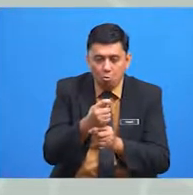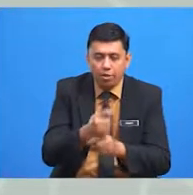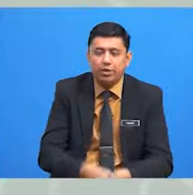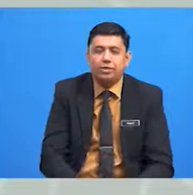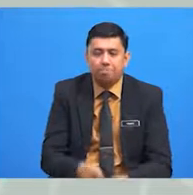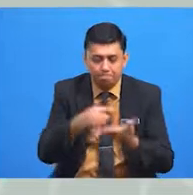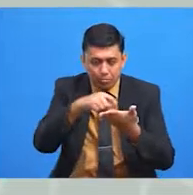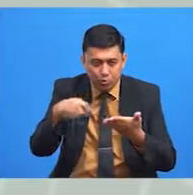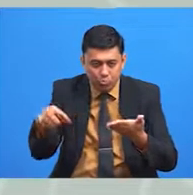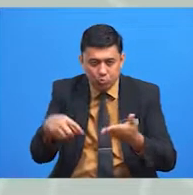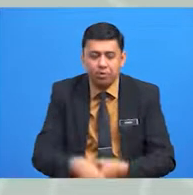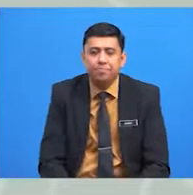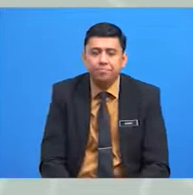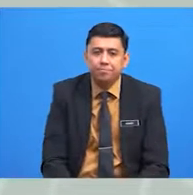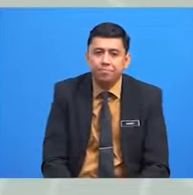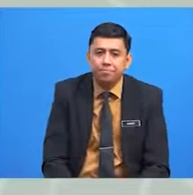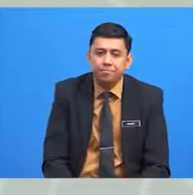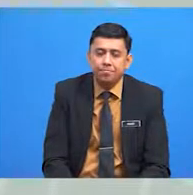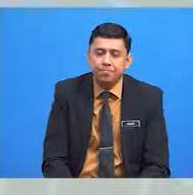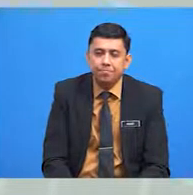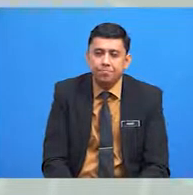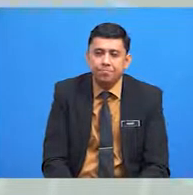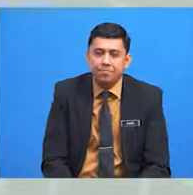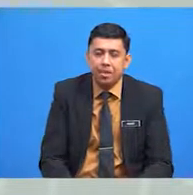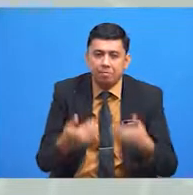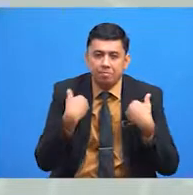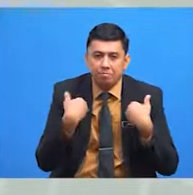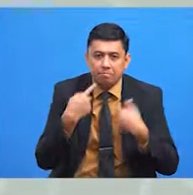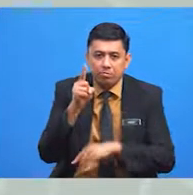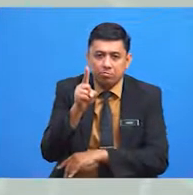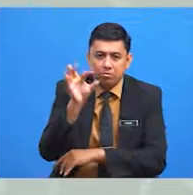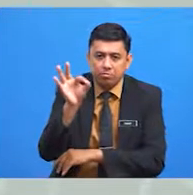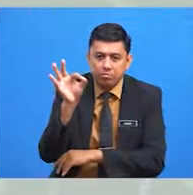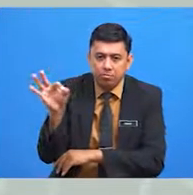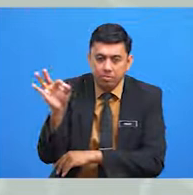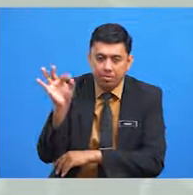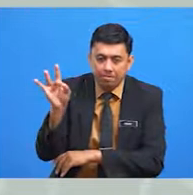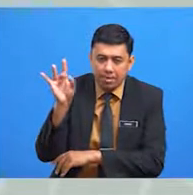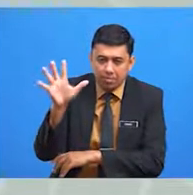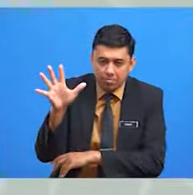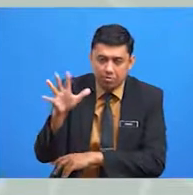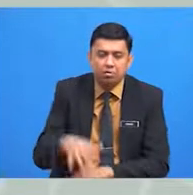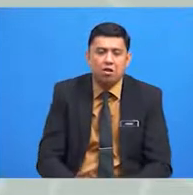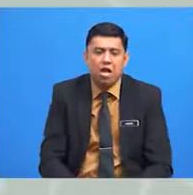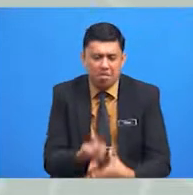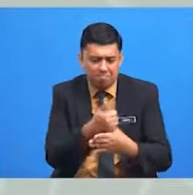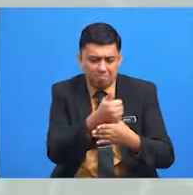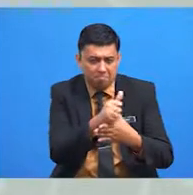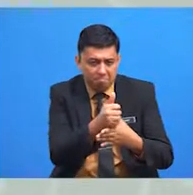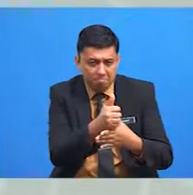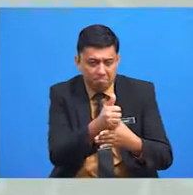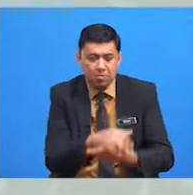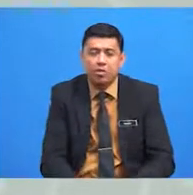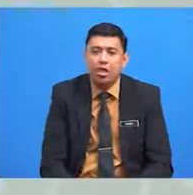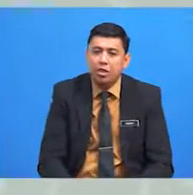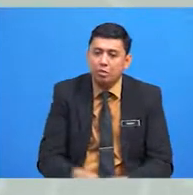Dictionary, Hikayat Awang Sulu Merah Muda dan Raja Haji Yahya adalah antara